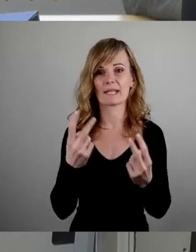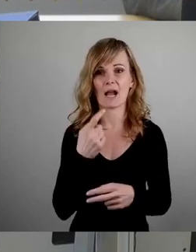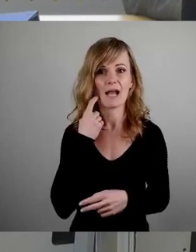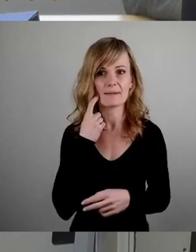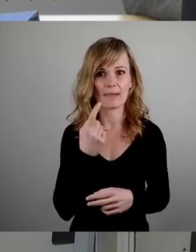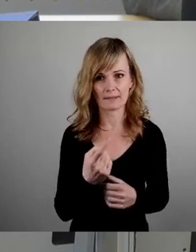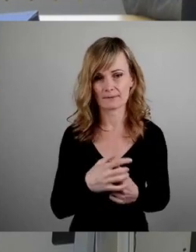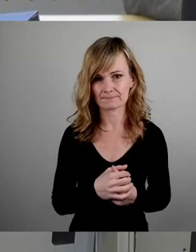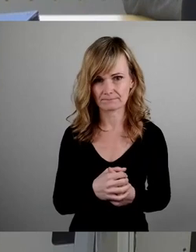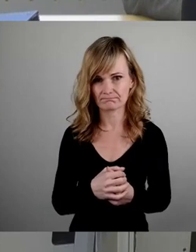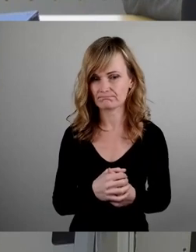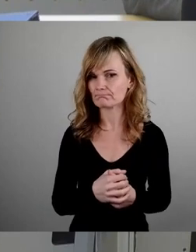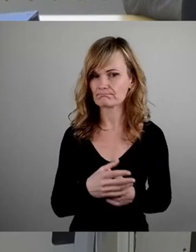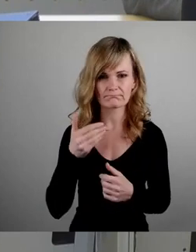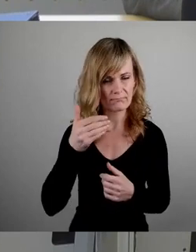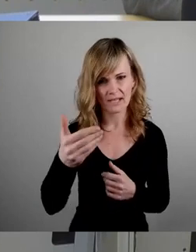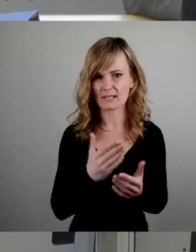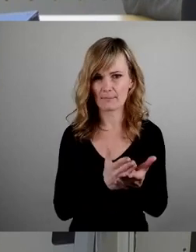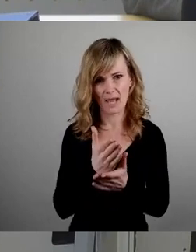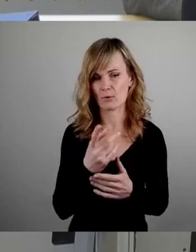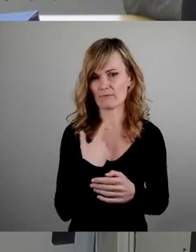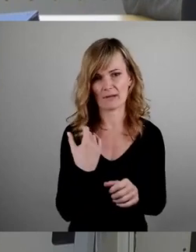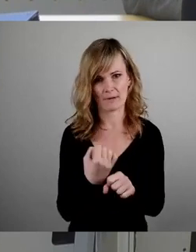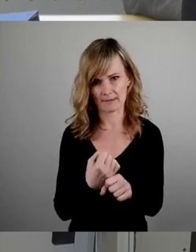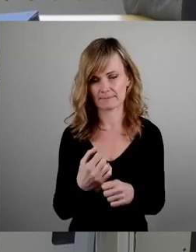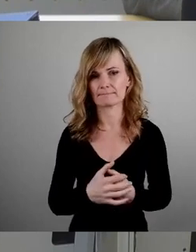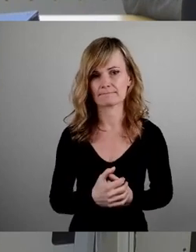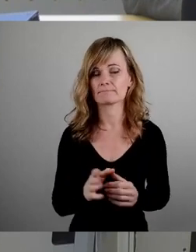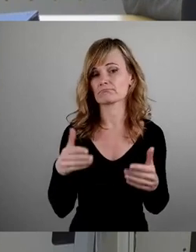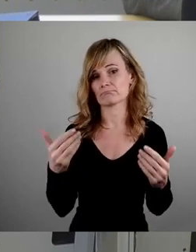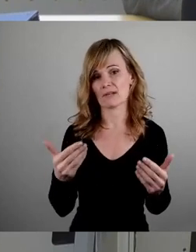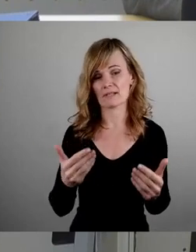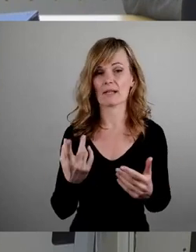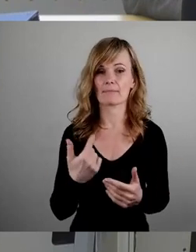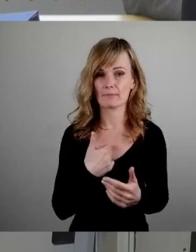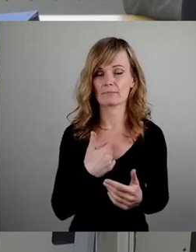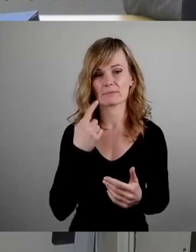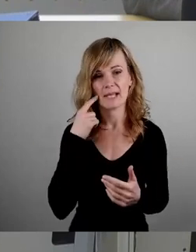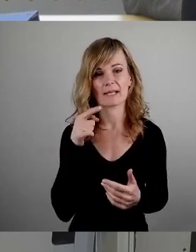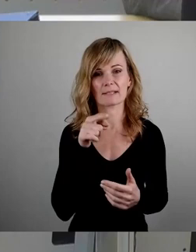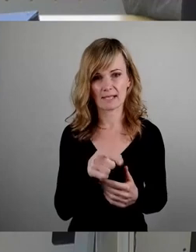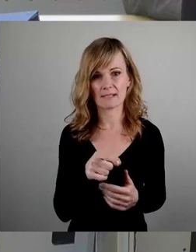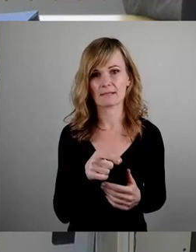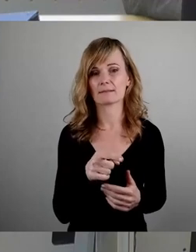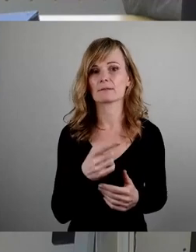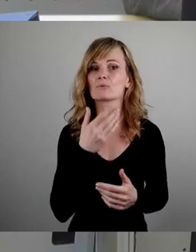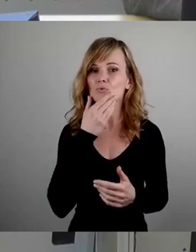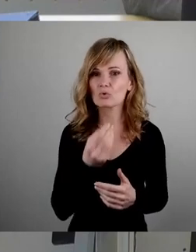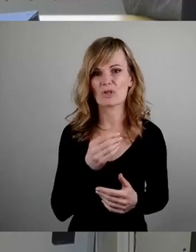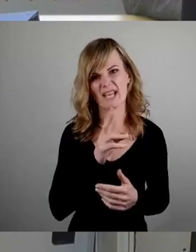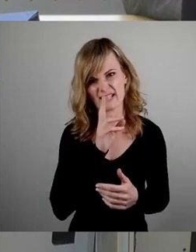in einer jeden Planung, die wir machen. Und insofern halte ich das für einen Schönheitsfehler in